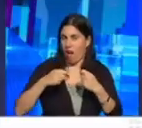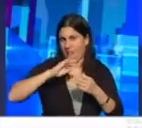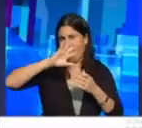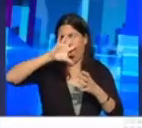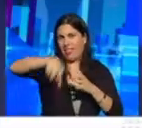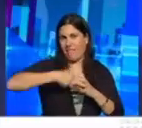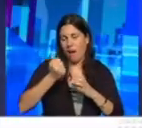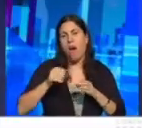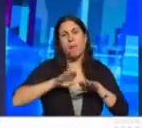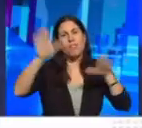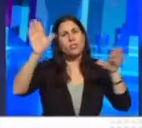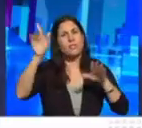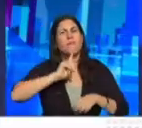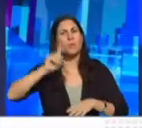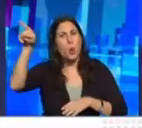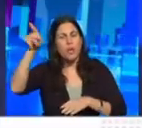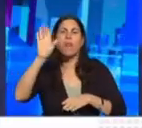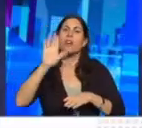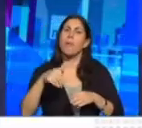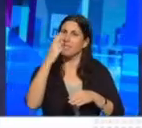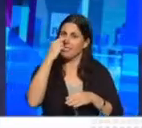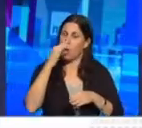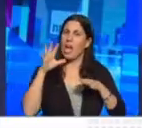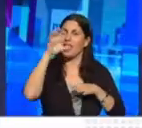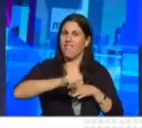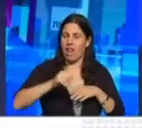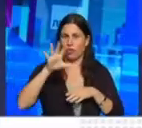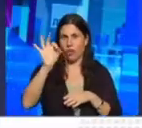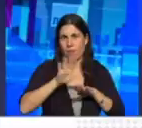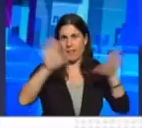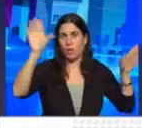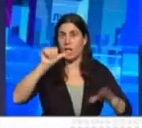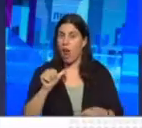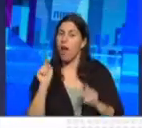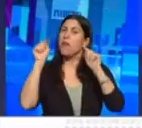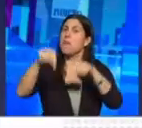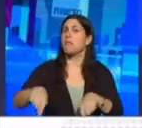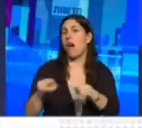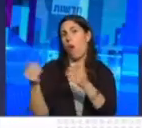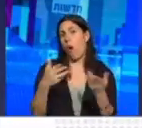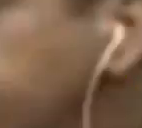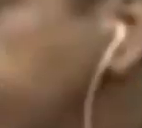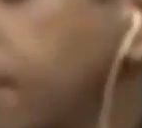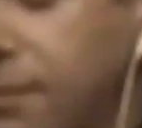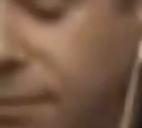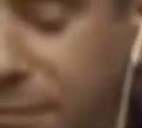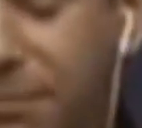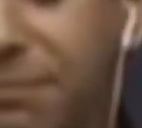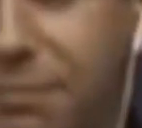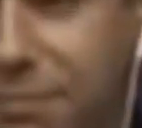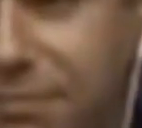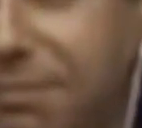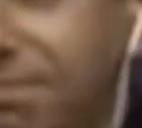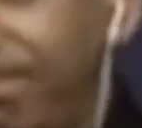בדרכו לדמשק ובניסיון חטיפה של מטוס אלעל, התייצבה בו כאורחת כבוד. בואו נראה. And